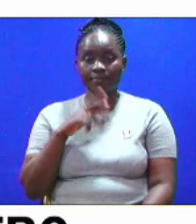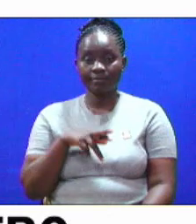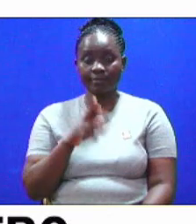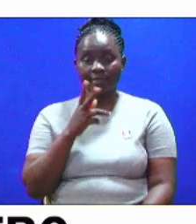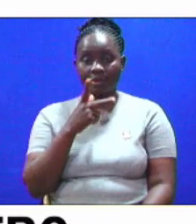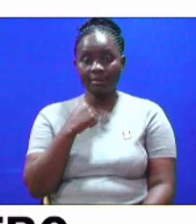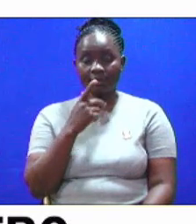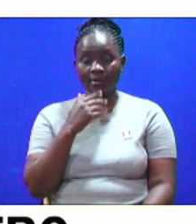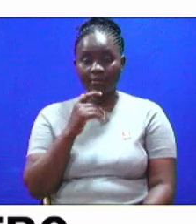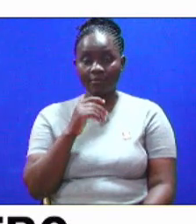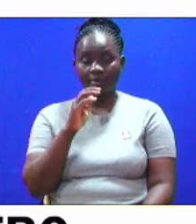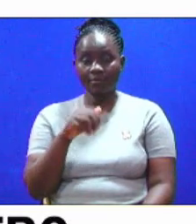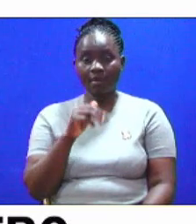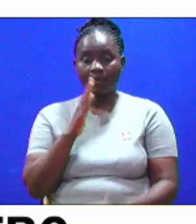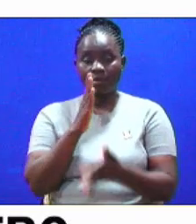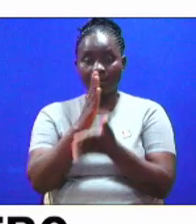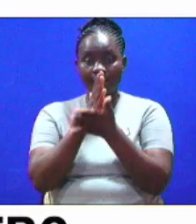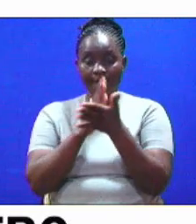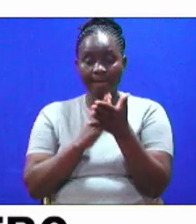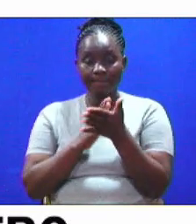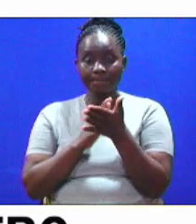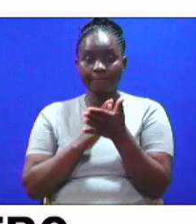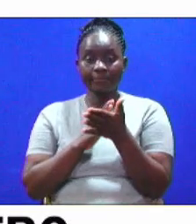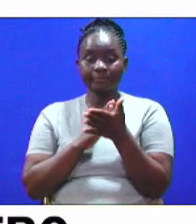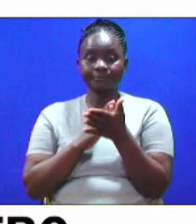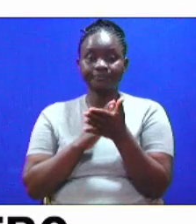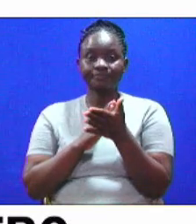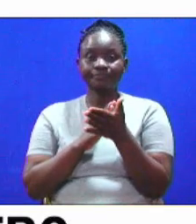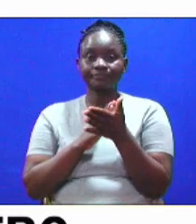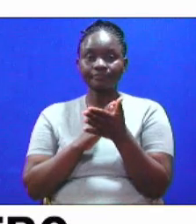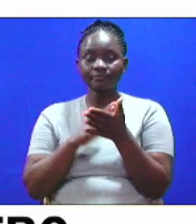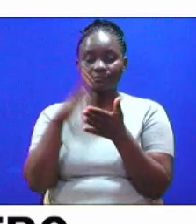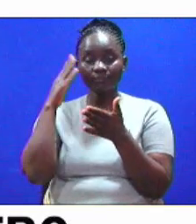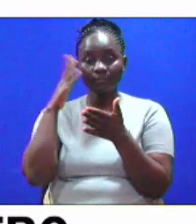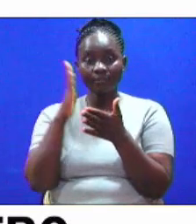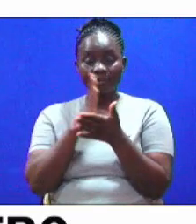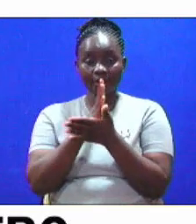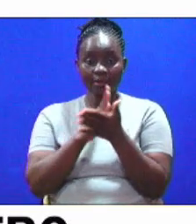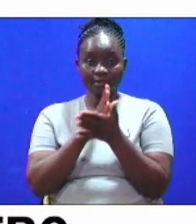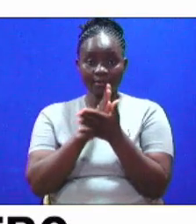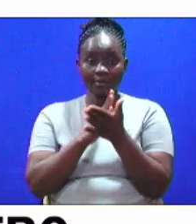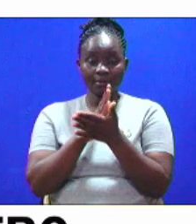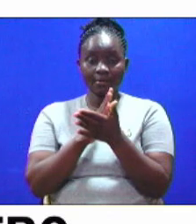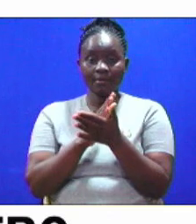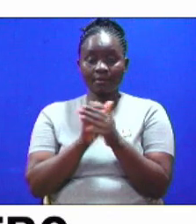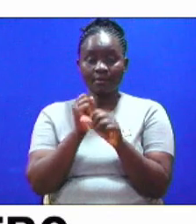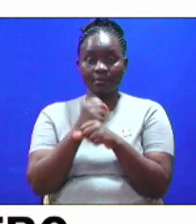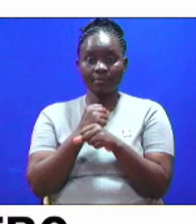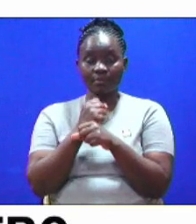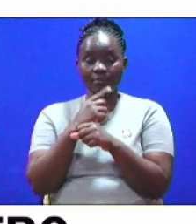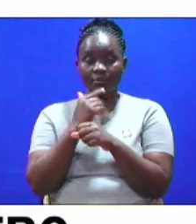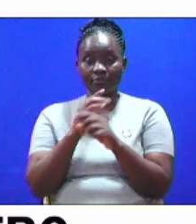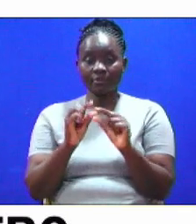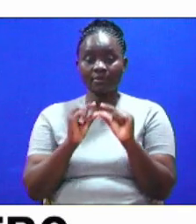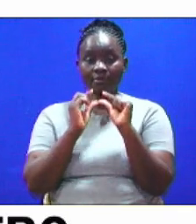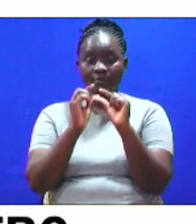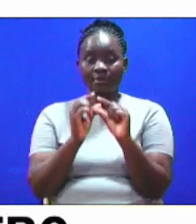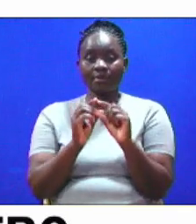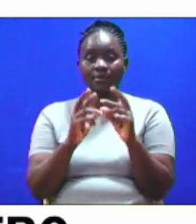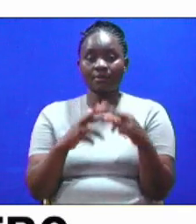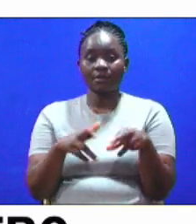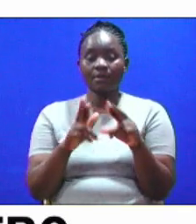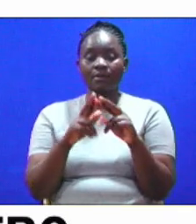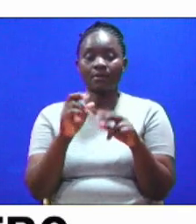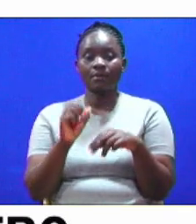ya alemetuwe katiru nje. Inda awe ya pare netigere njera somo contract na ro etwe chipara cha kitu cha je